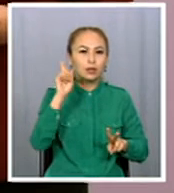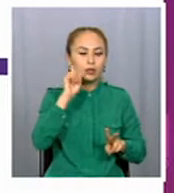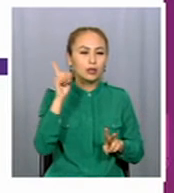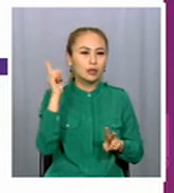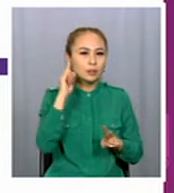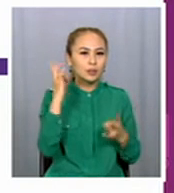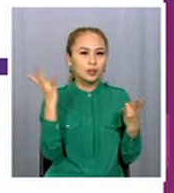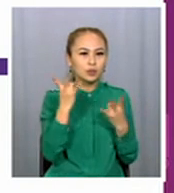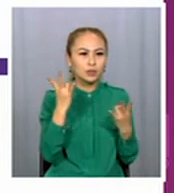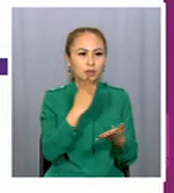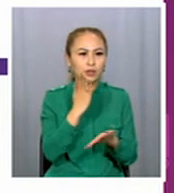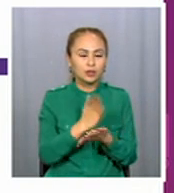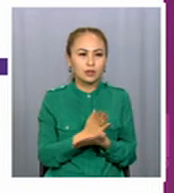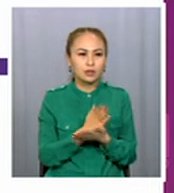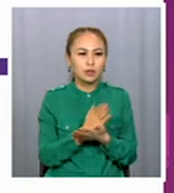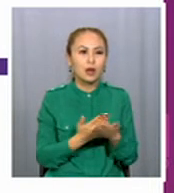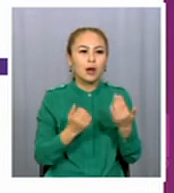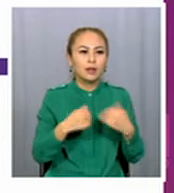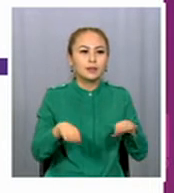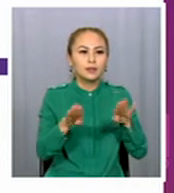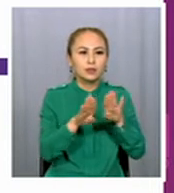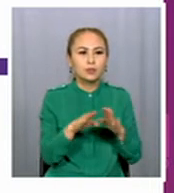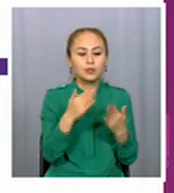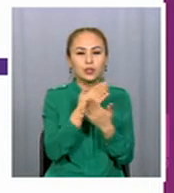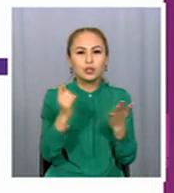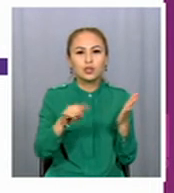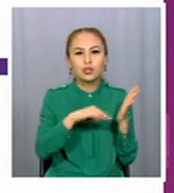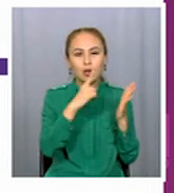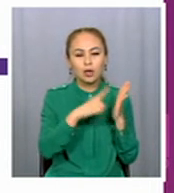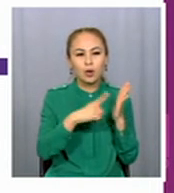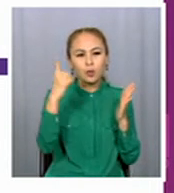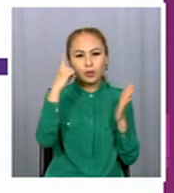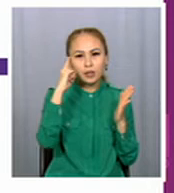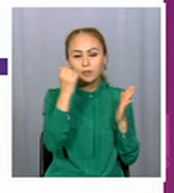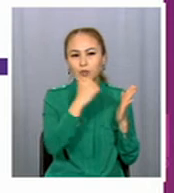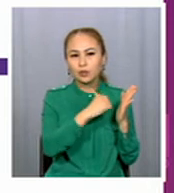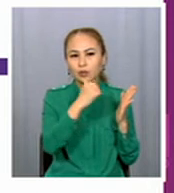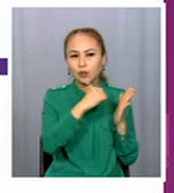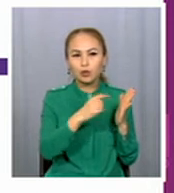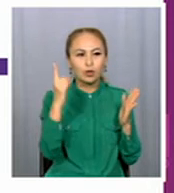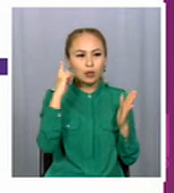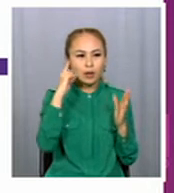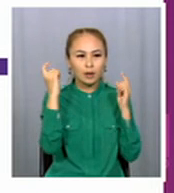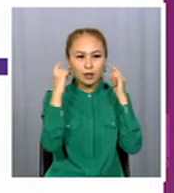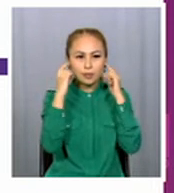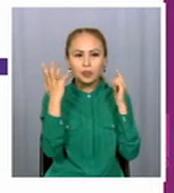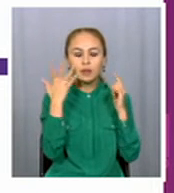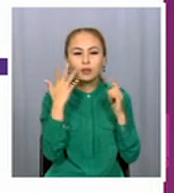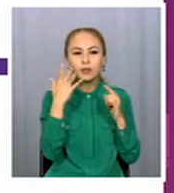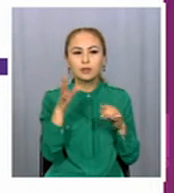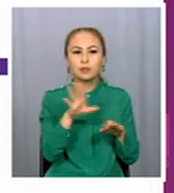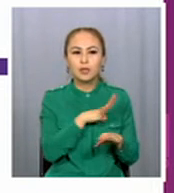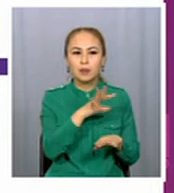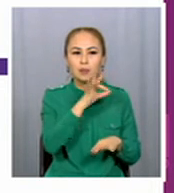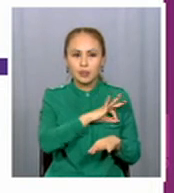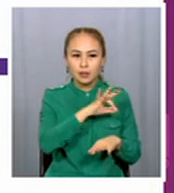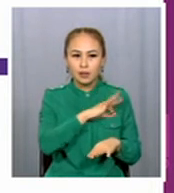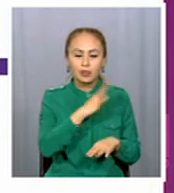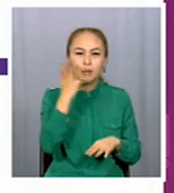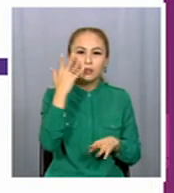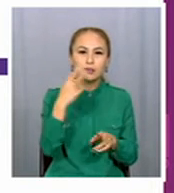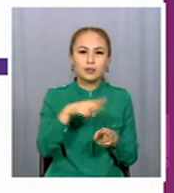қажет. Ал енді мына сұраққа ойланып көрейік. Құлаққап қай кезде пайдалы, қай кезде